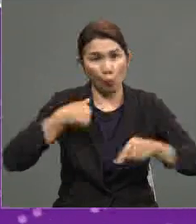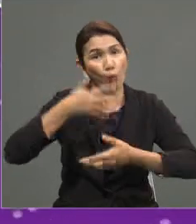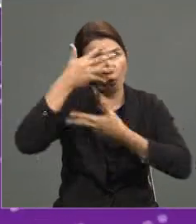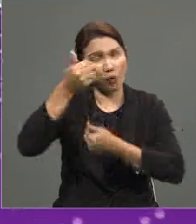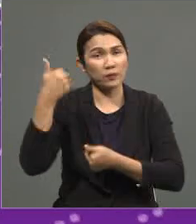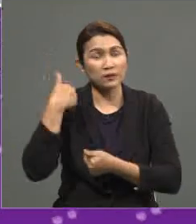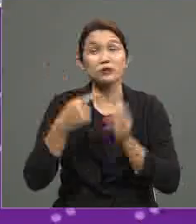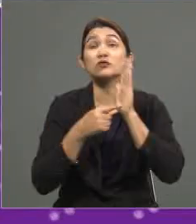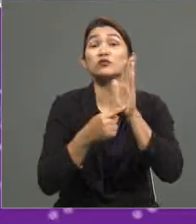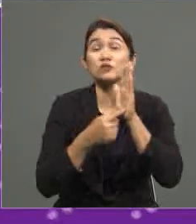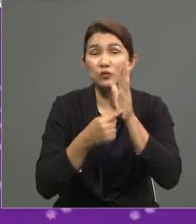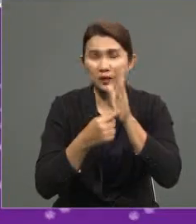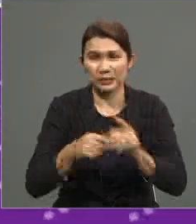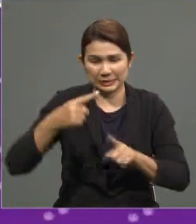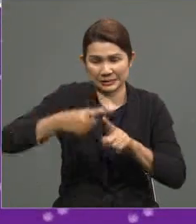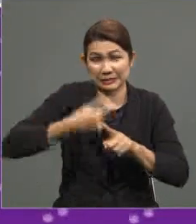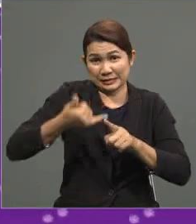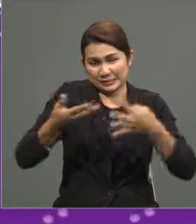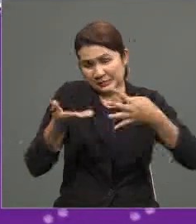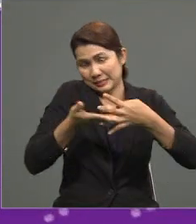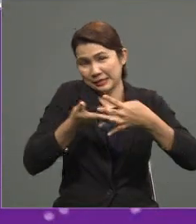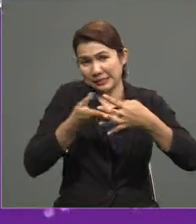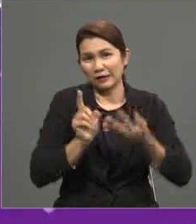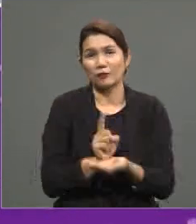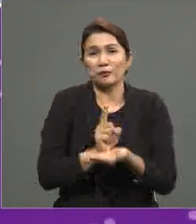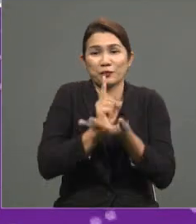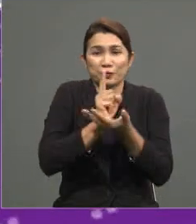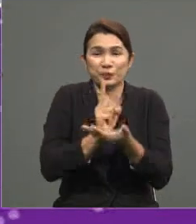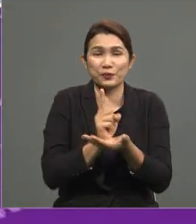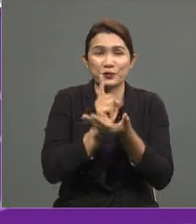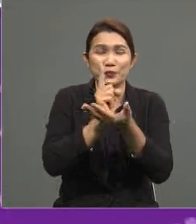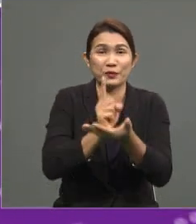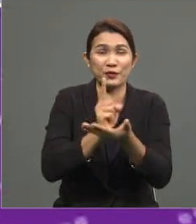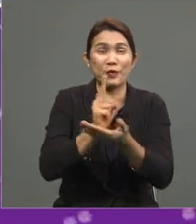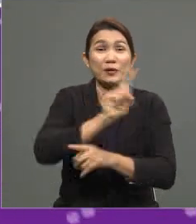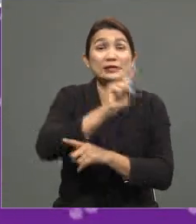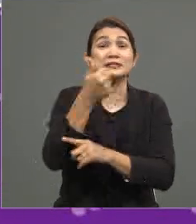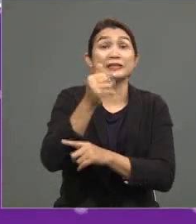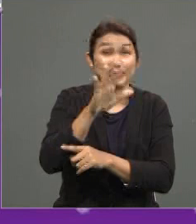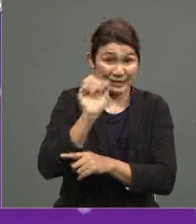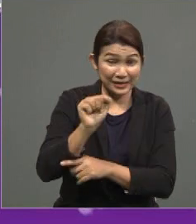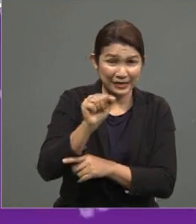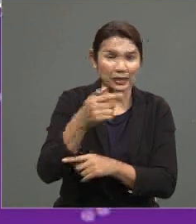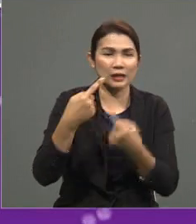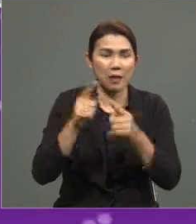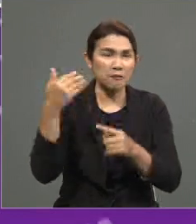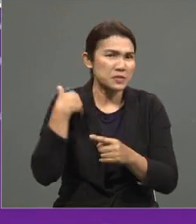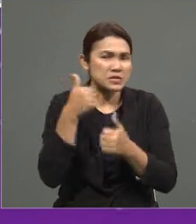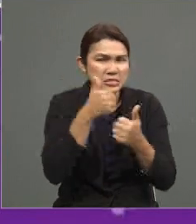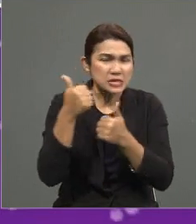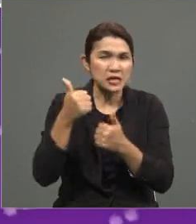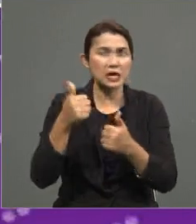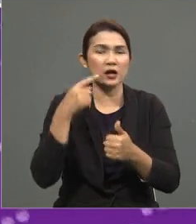ใจทีเดียวอย่างถ้าเป็นกลางเดือนเนี้ยอรอยกระทงไง 15พฤศจิกายนประเพณีมีงานที่จัด